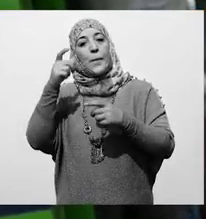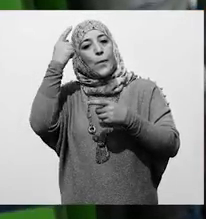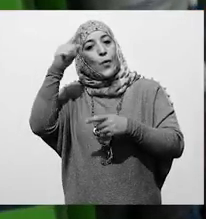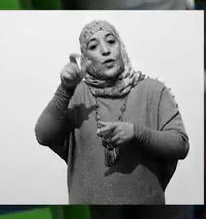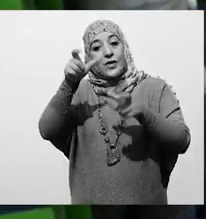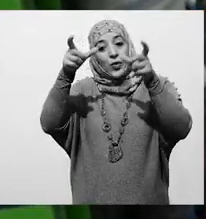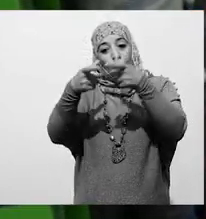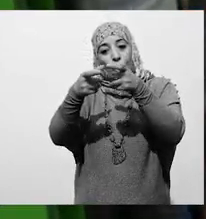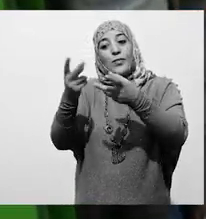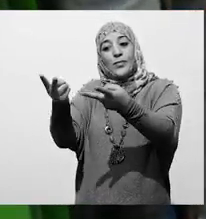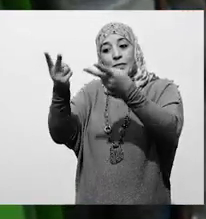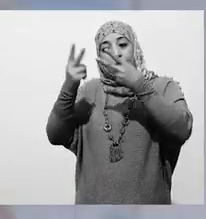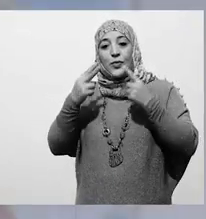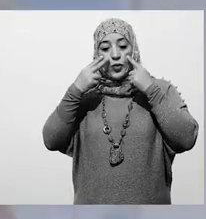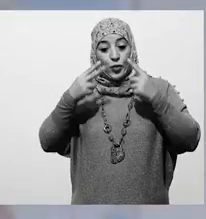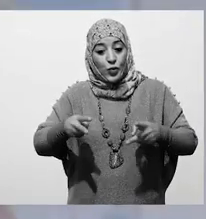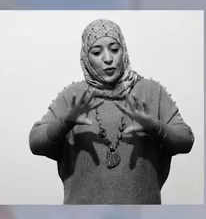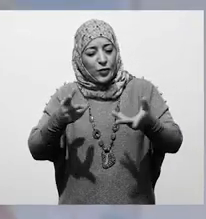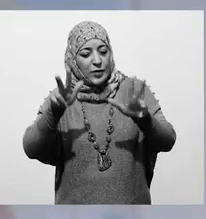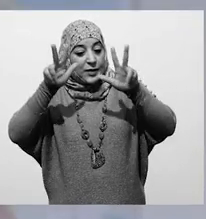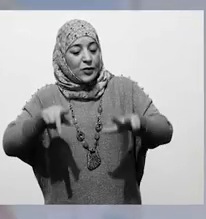anneaux actrice